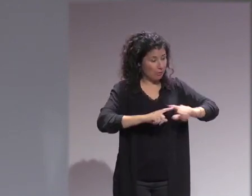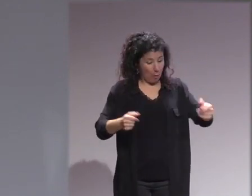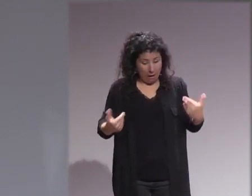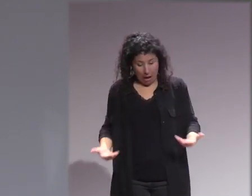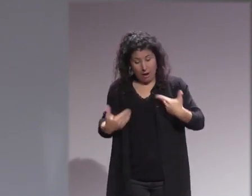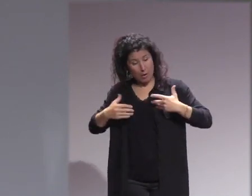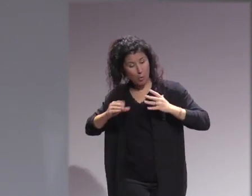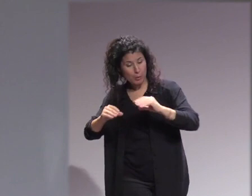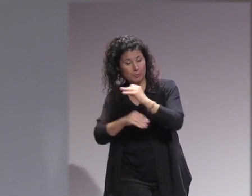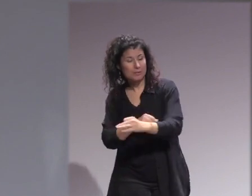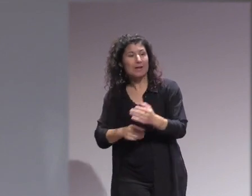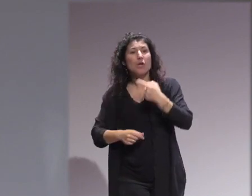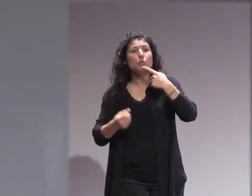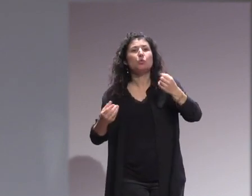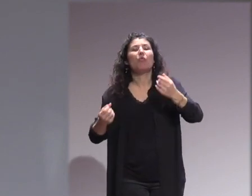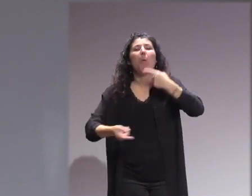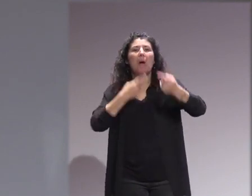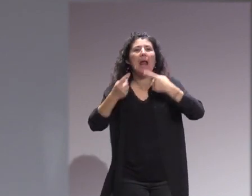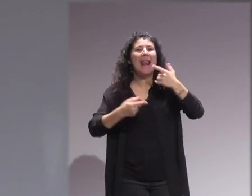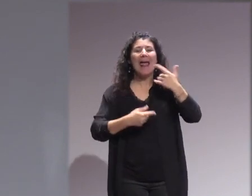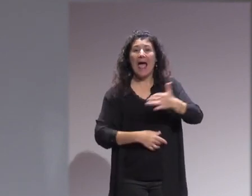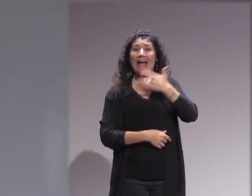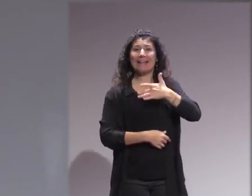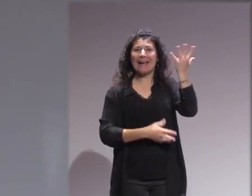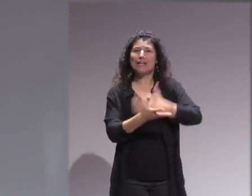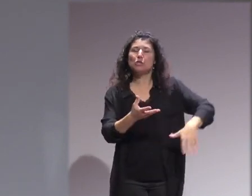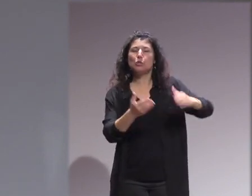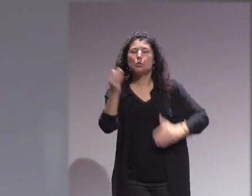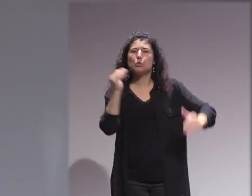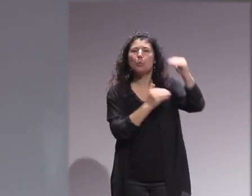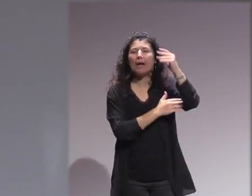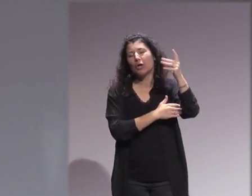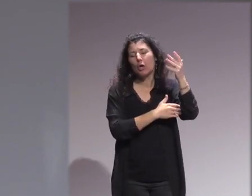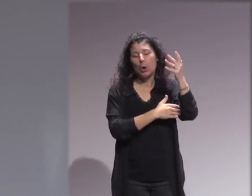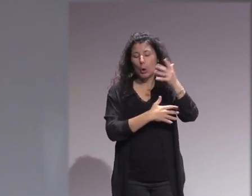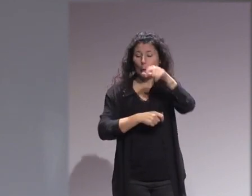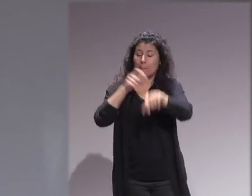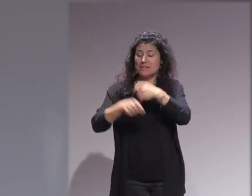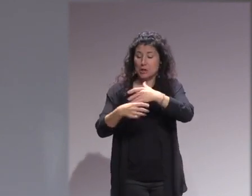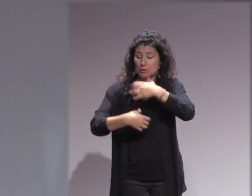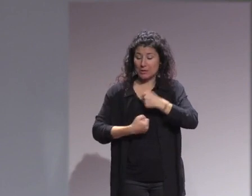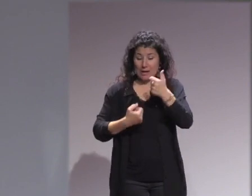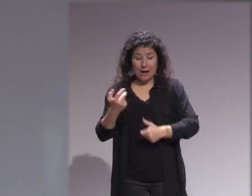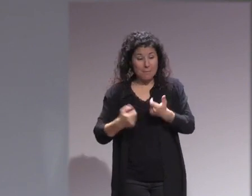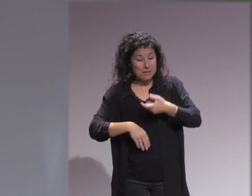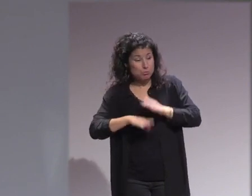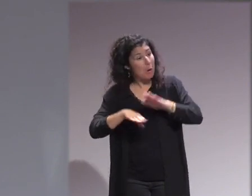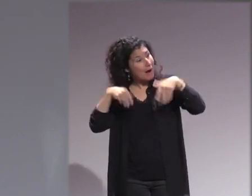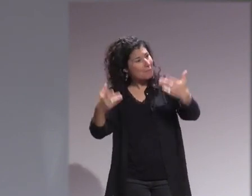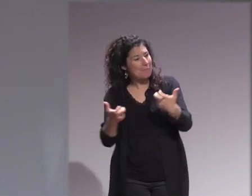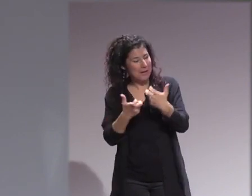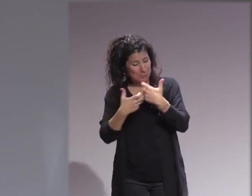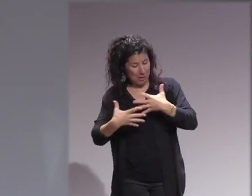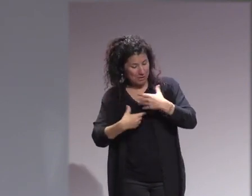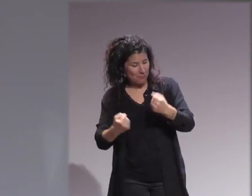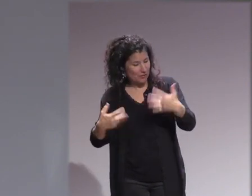France parlent beaucoup de l'intérêt supérieur des adoptés, mais il n'y a pas d'études longitudinales pour voir si on est effectivement encore en vie 10, 15, 20, 25,